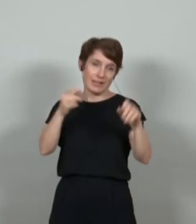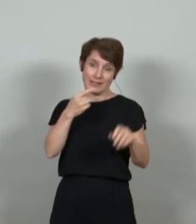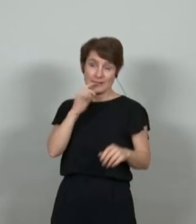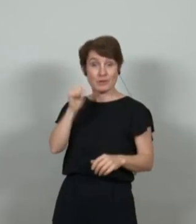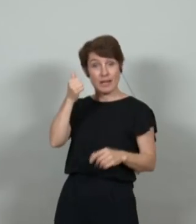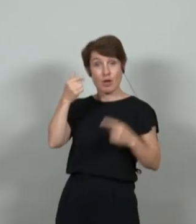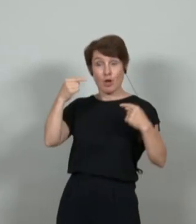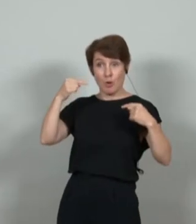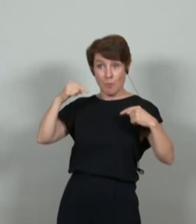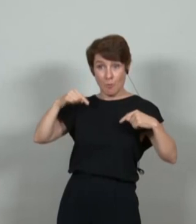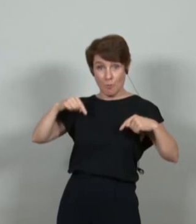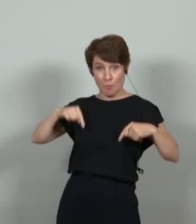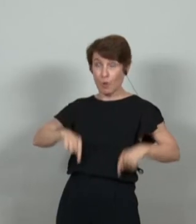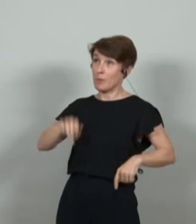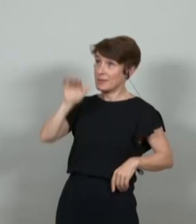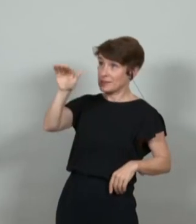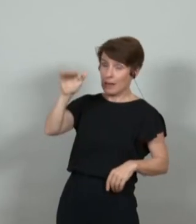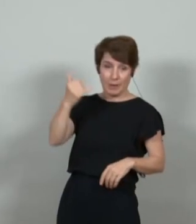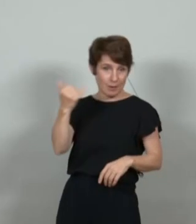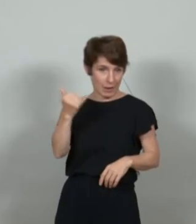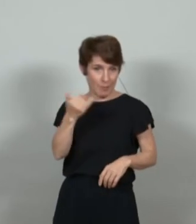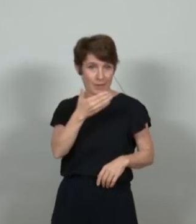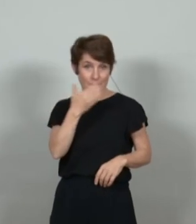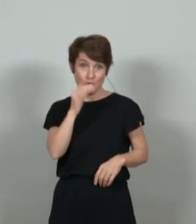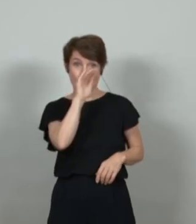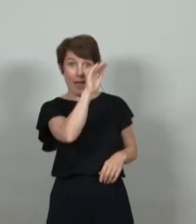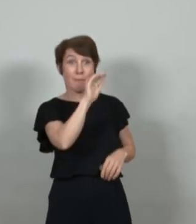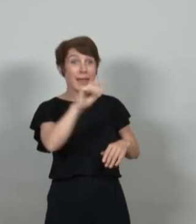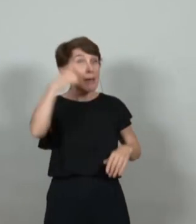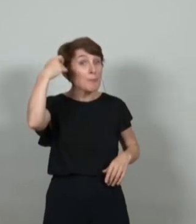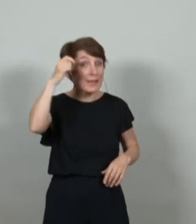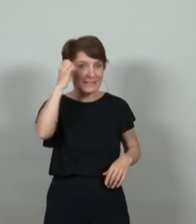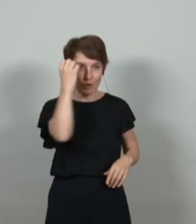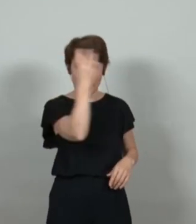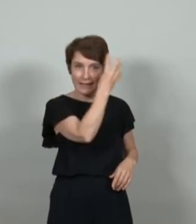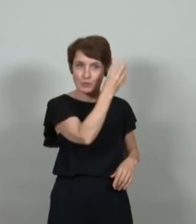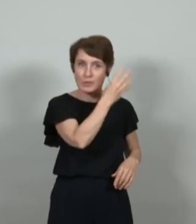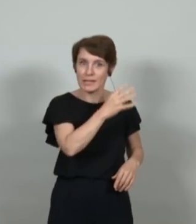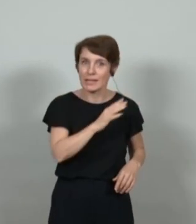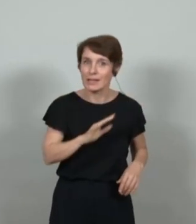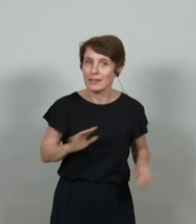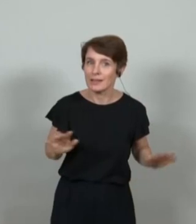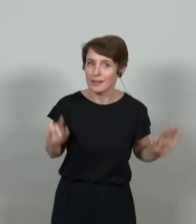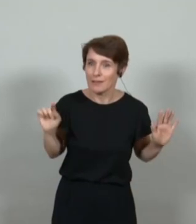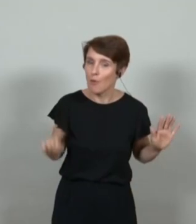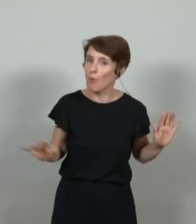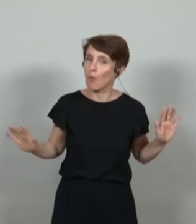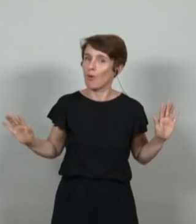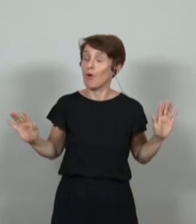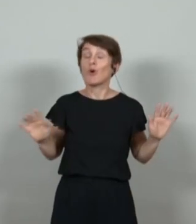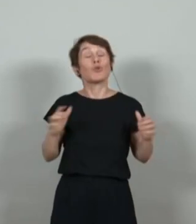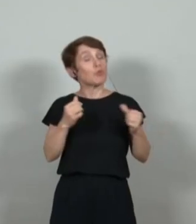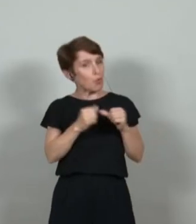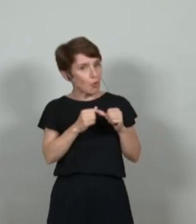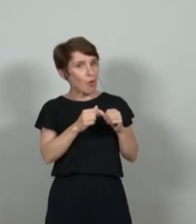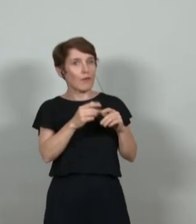c'est le président des États-Unis et donc on proposerait de faire la modification suivante puisqu'il s'agit d'un plan Marshall et donc de s'adresser